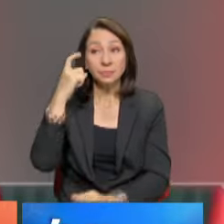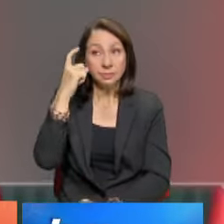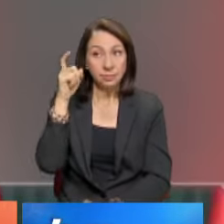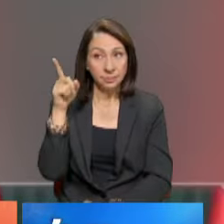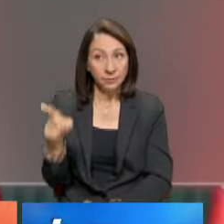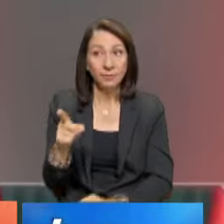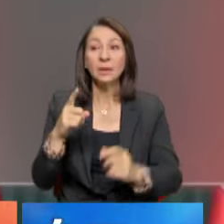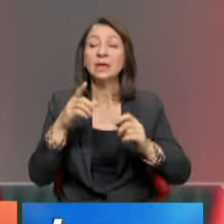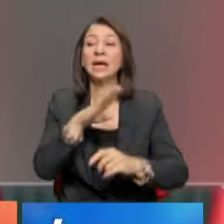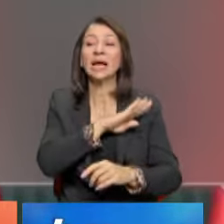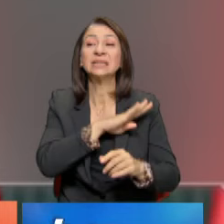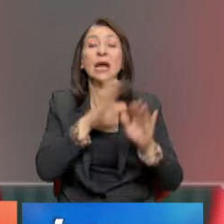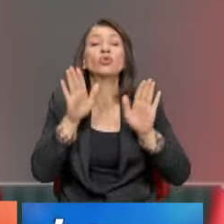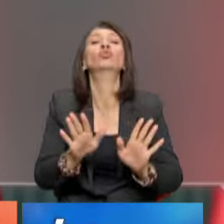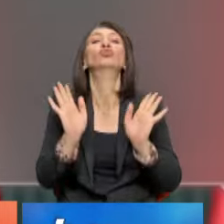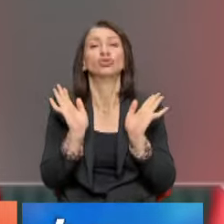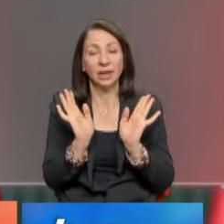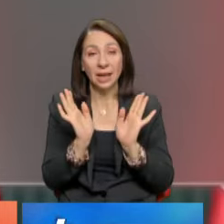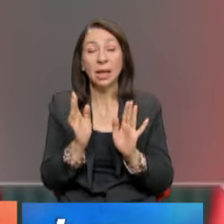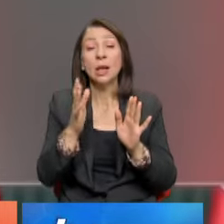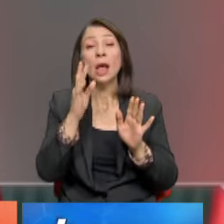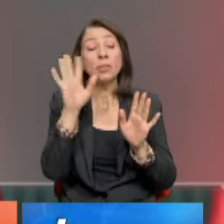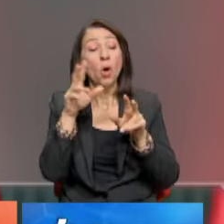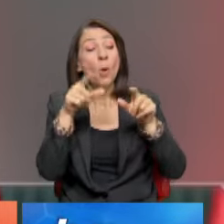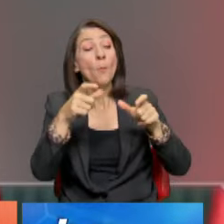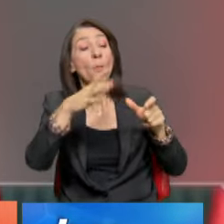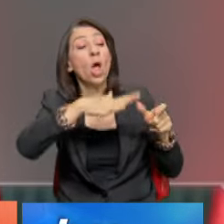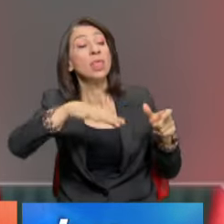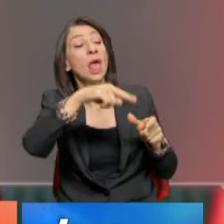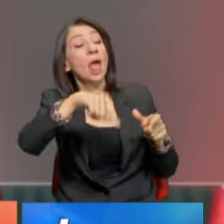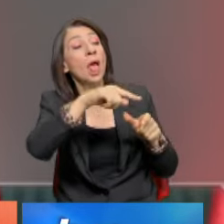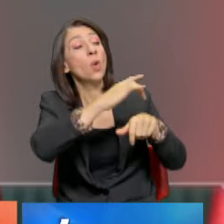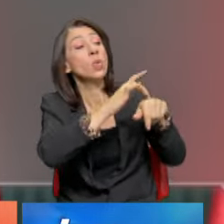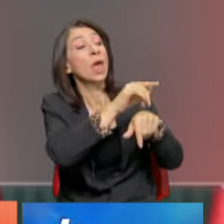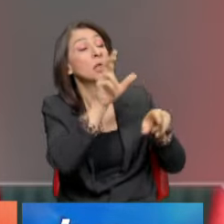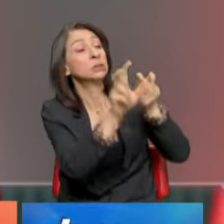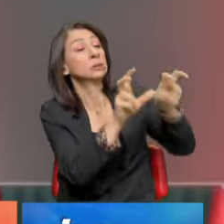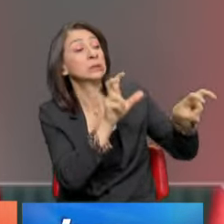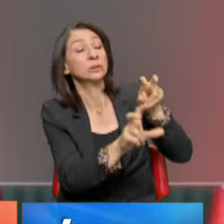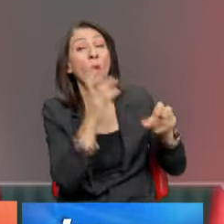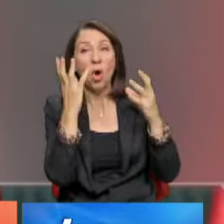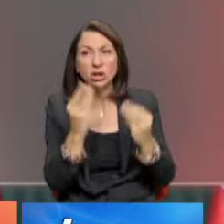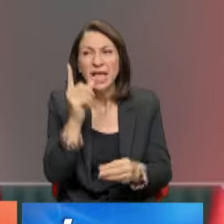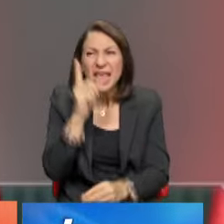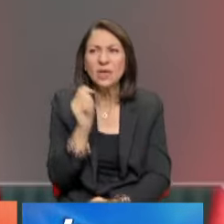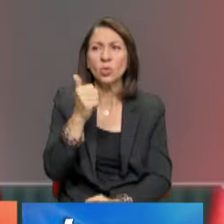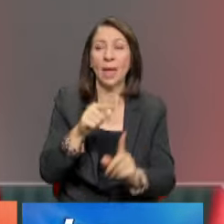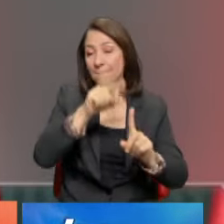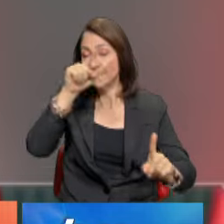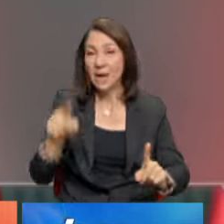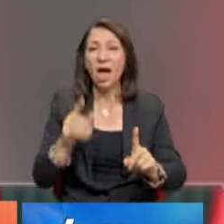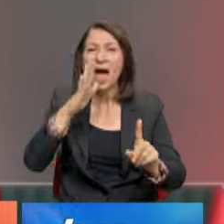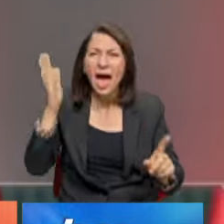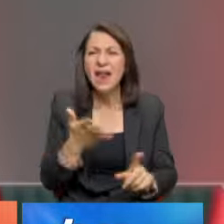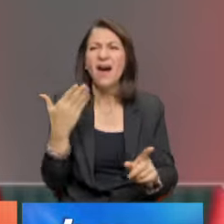İsrail'in Gazze'de durmayacağını, gözünü bölgedeki diğer ülkelere dikeceğini ilk günden beri